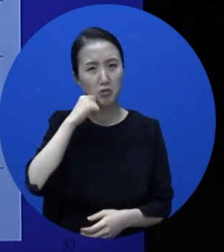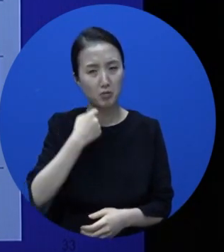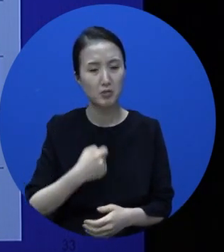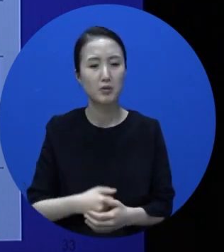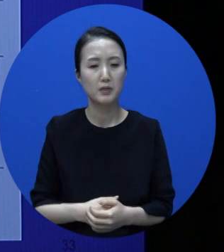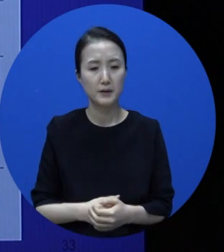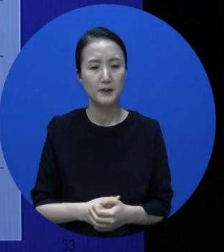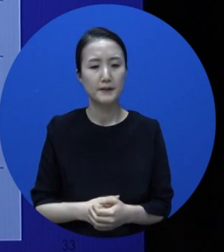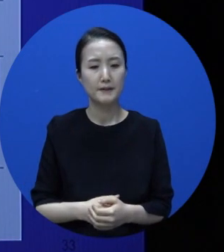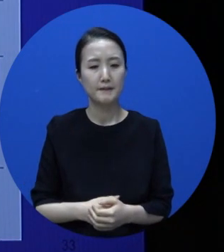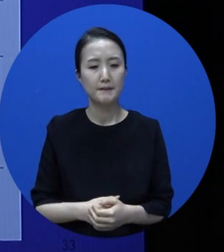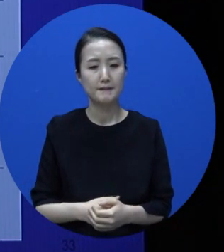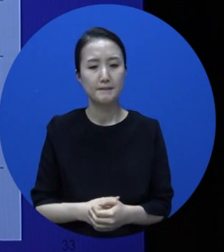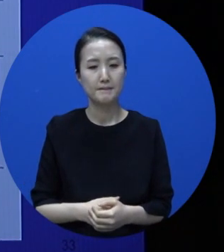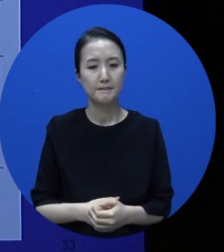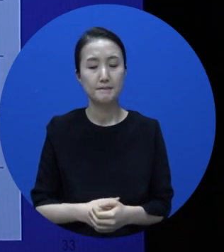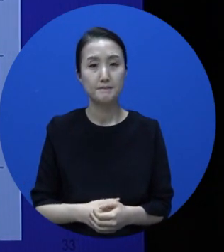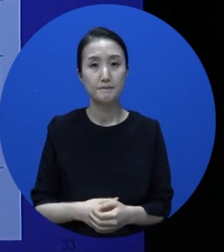최근들어서